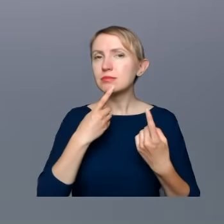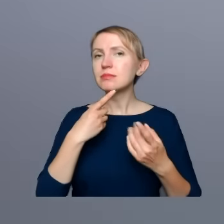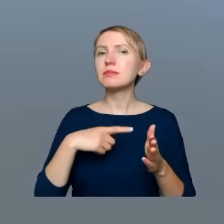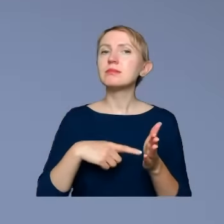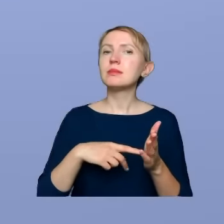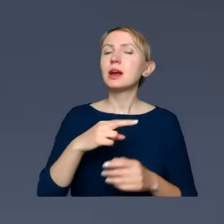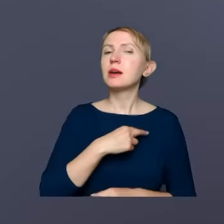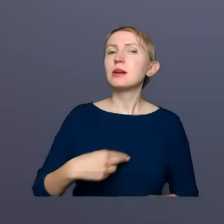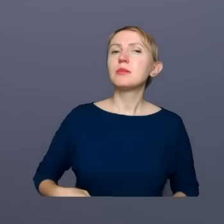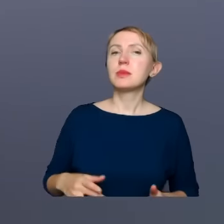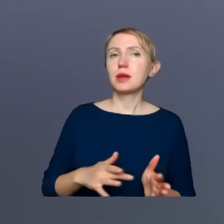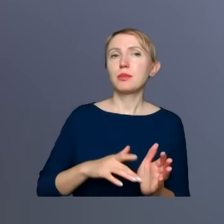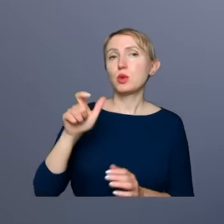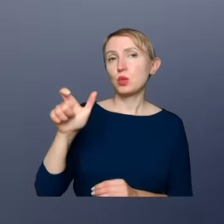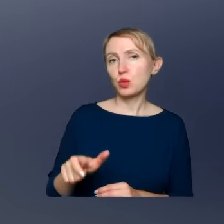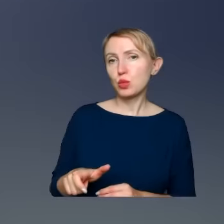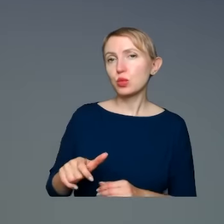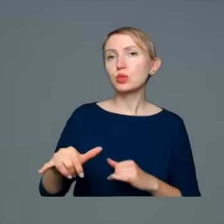Tusk